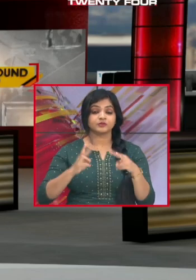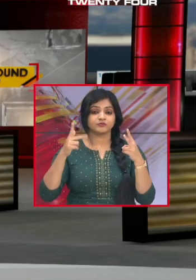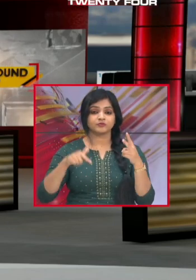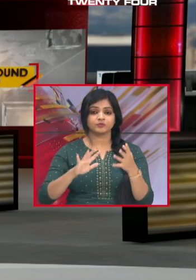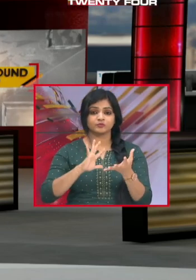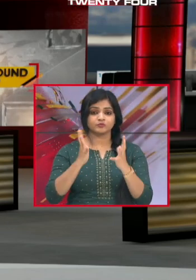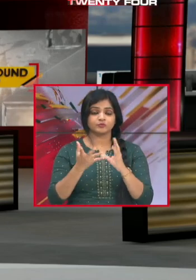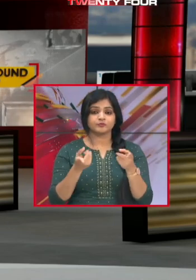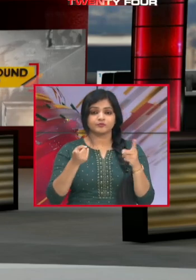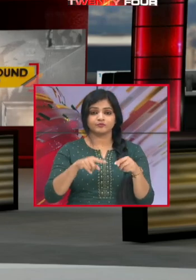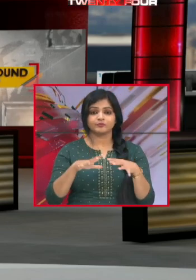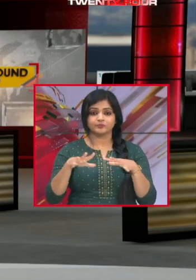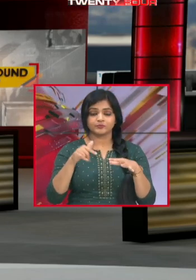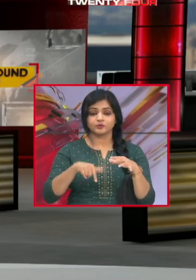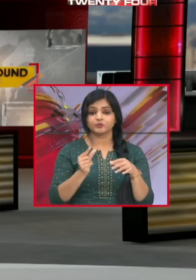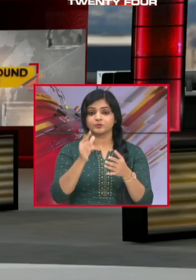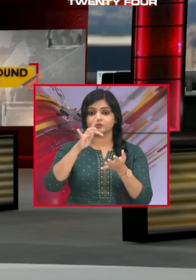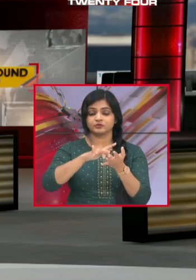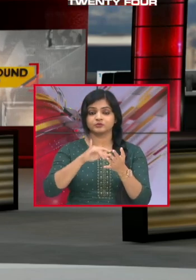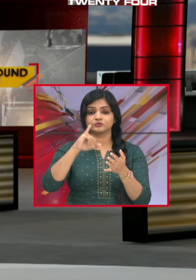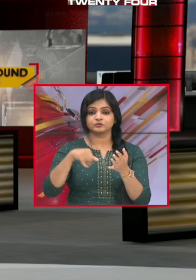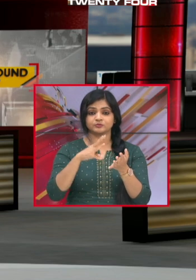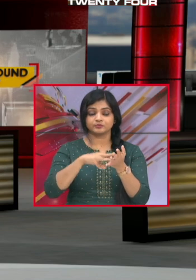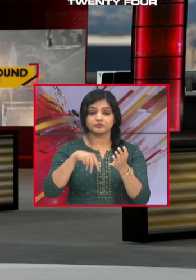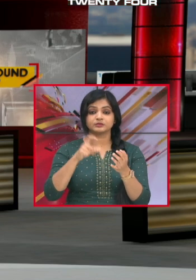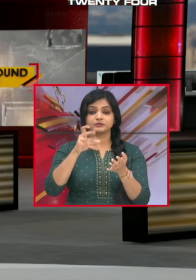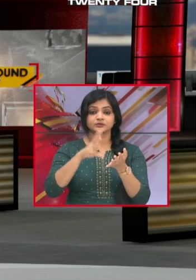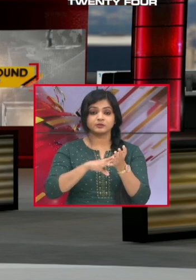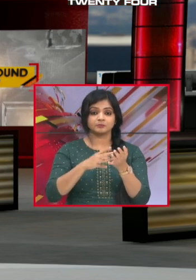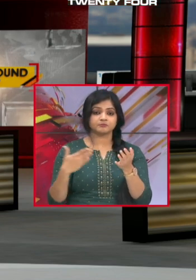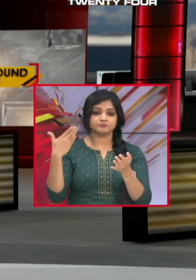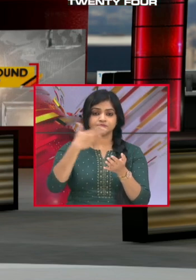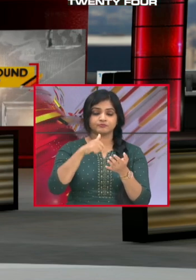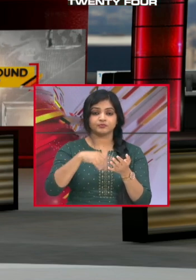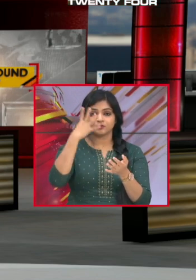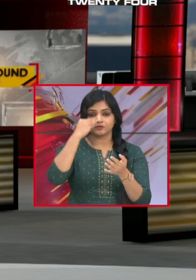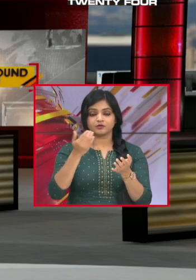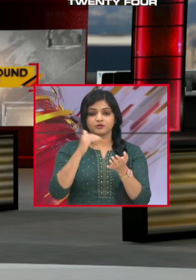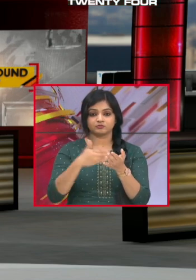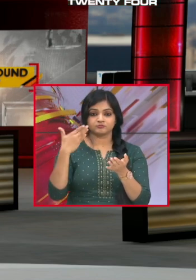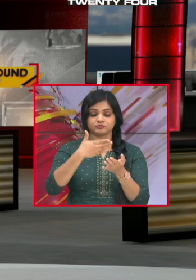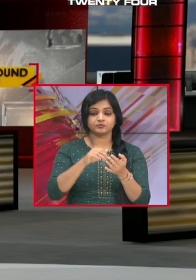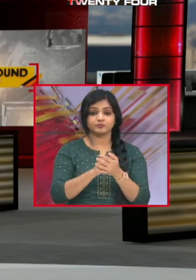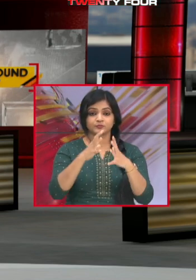അസാധാരണ ഭൗമപ്രതിഭാസം ആശങ്കയുയർത്തുന്ന ഉത്തരാഖണ്ഡിലെ ജോഷി മണ്ഡലിൽ മുഖ്യമന്ത്രി പുഷ്കർ സിംഗ് ധാമി ഇന്ന് രാത്രി വീണ്ടും സന്ദർശനം നടത്തും.